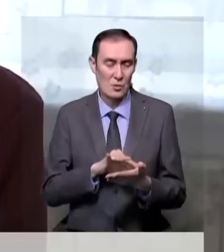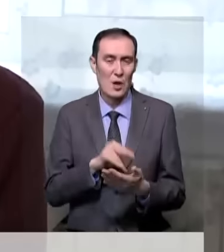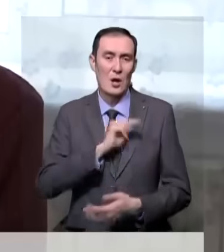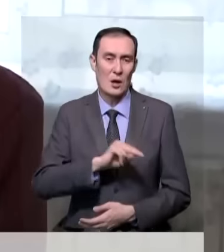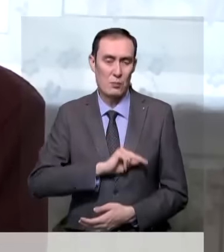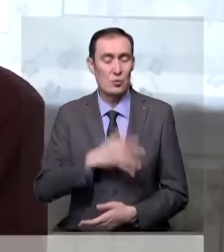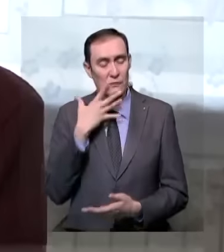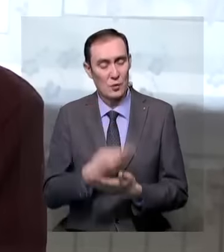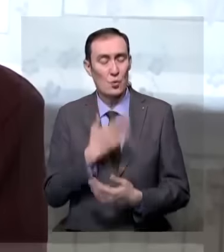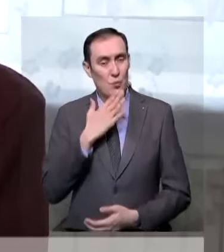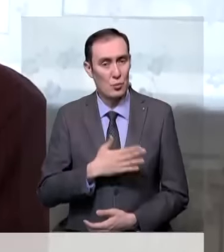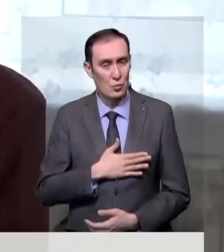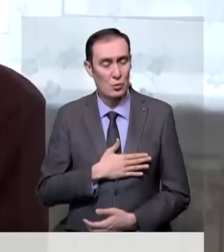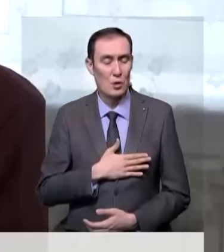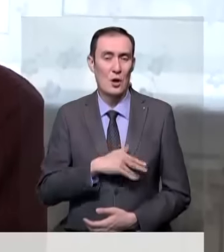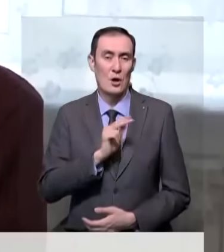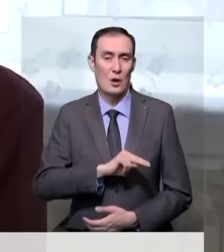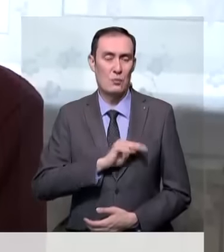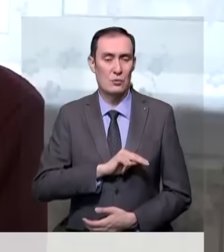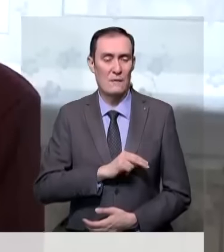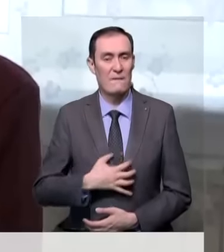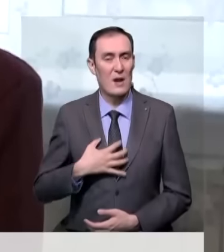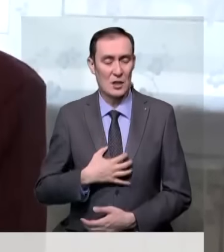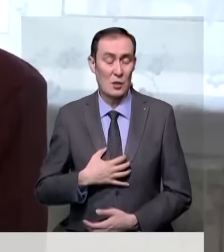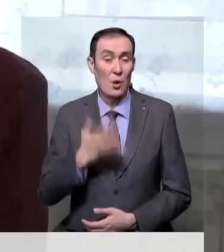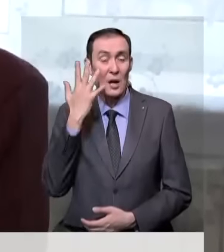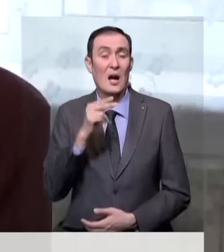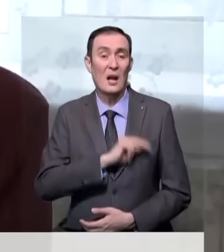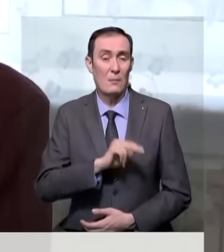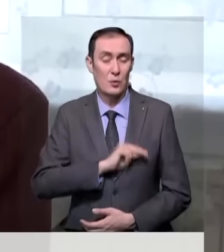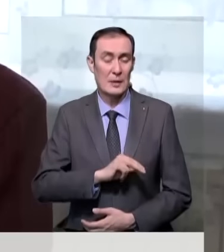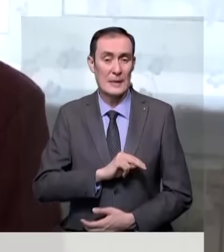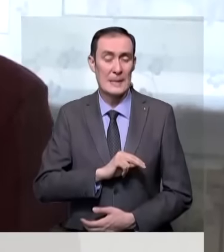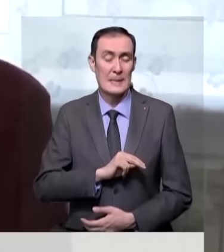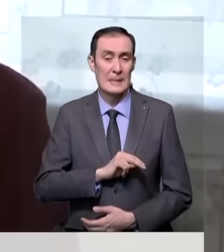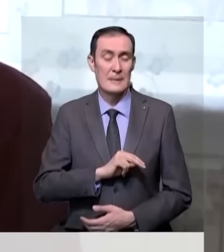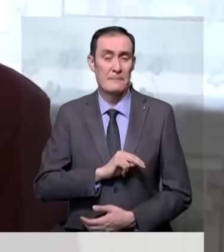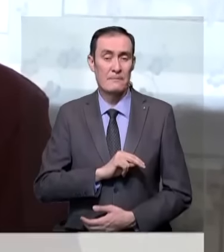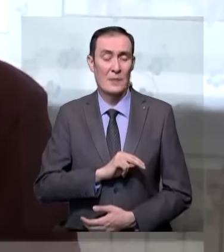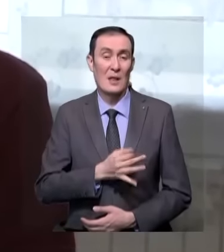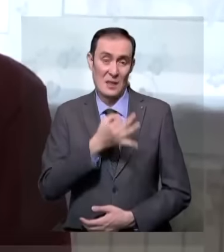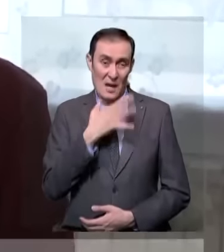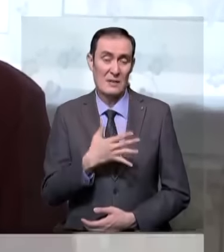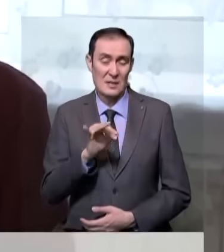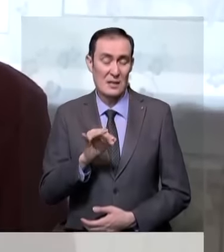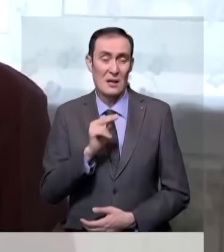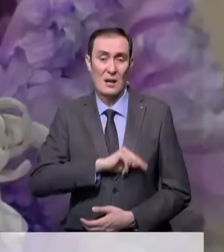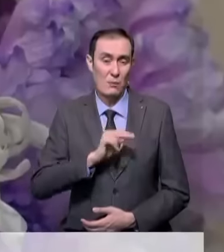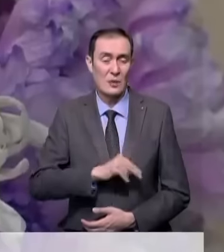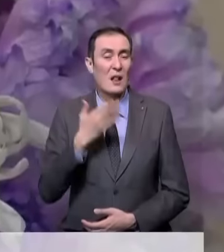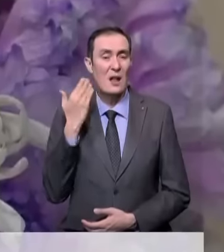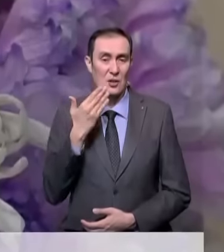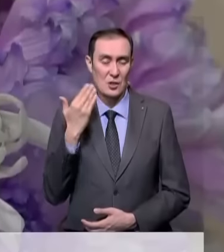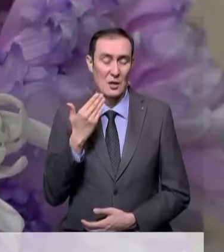Работу свою люблю. Работа ответственная. Ну, когда работа, как говорится, по душе, тогда и работать